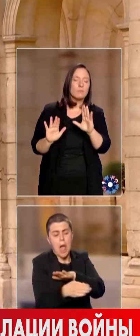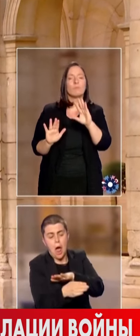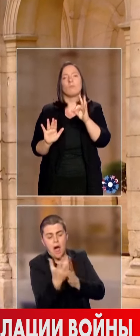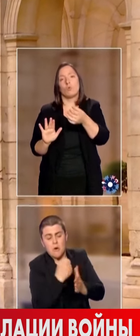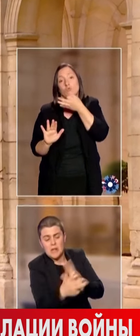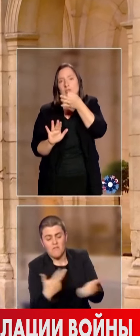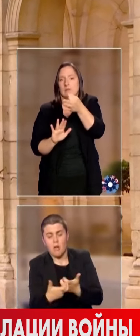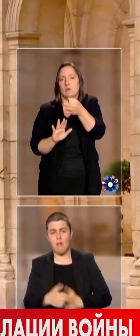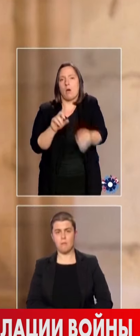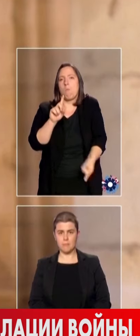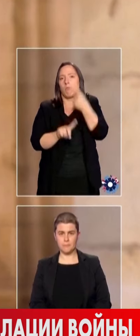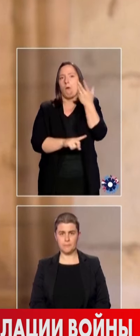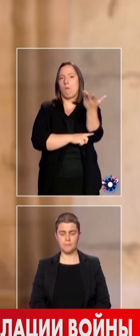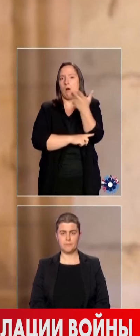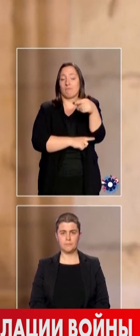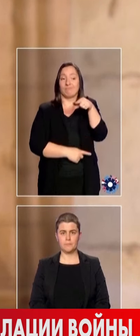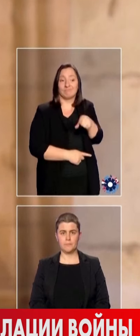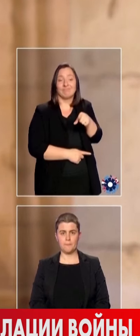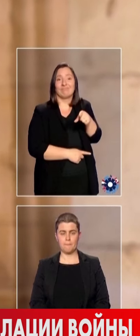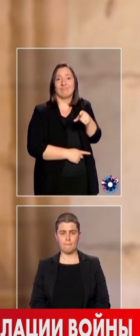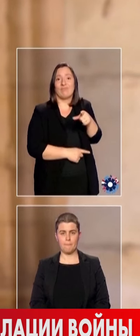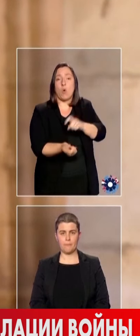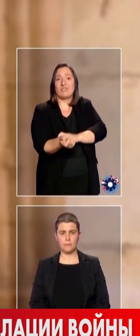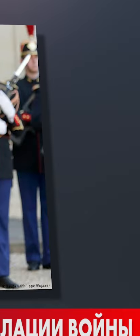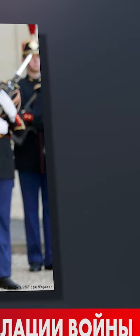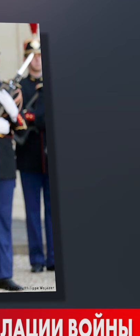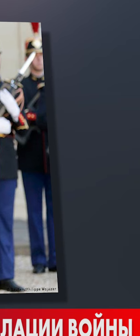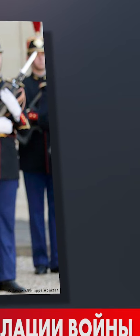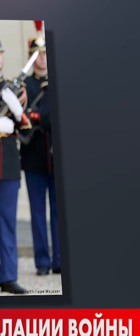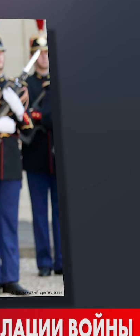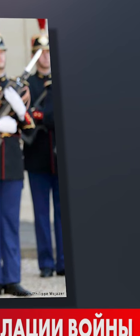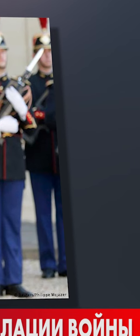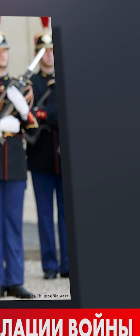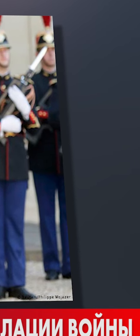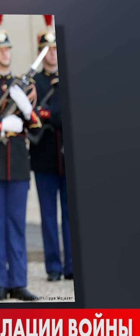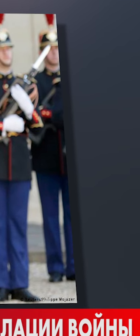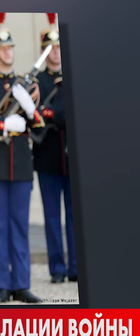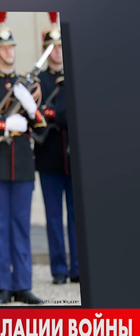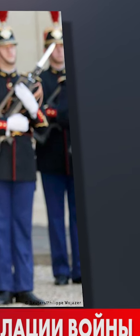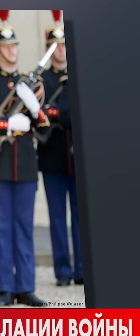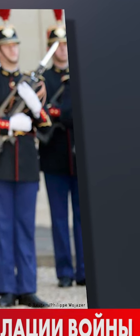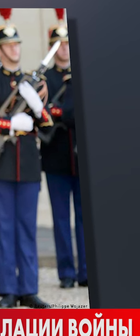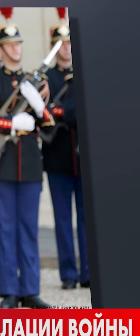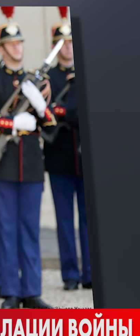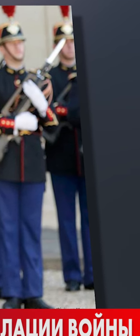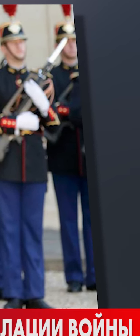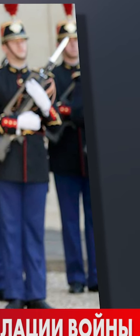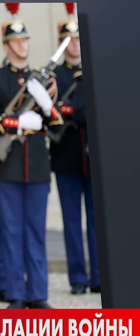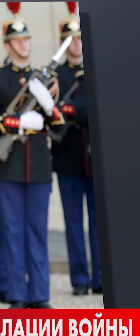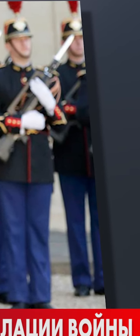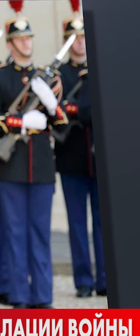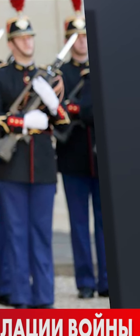после присоединения Крыма к России, которое Украина называла аннексией, Путина все же пригласили на торжественную церемонию,